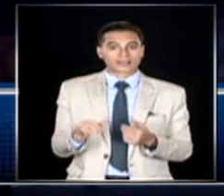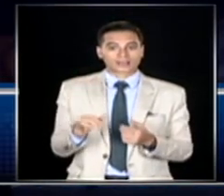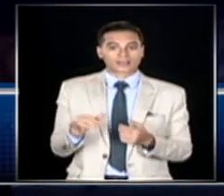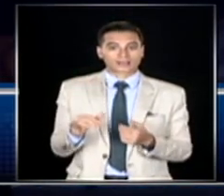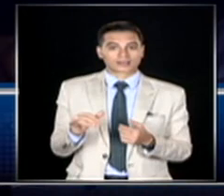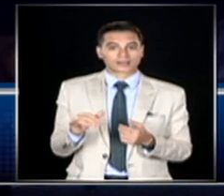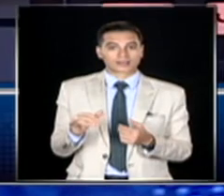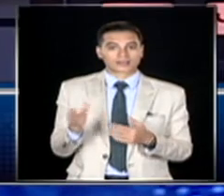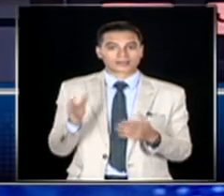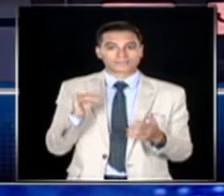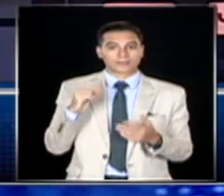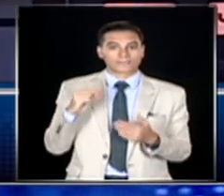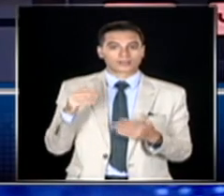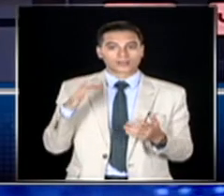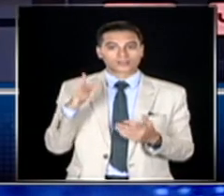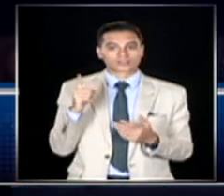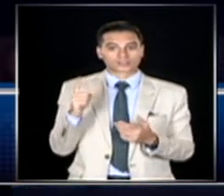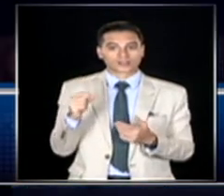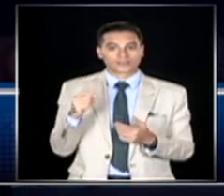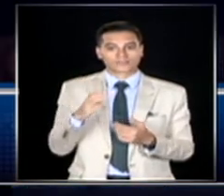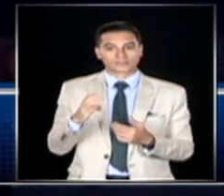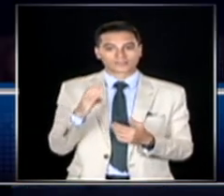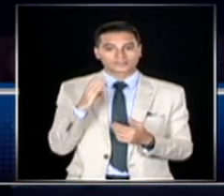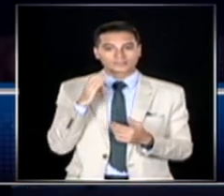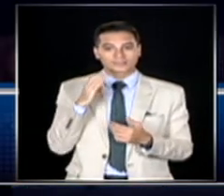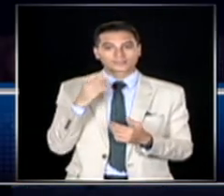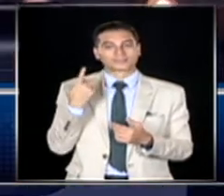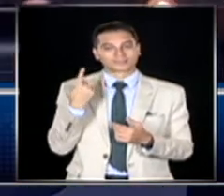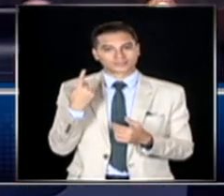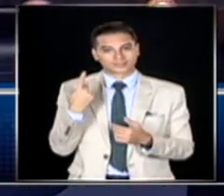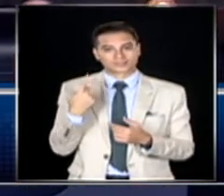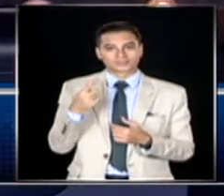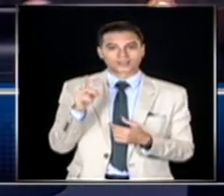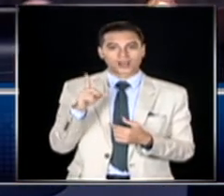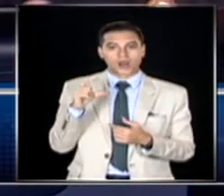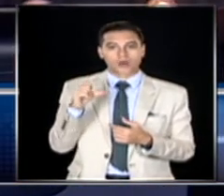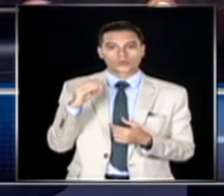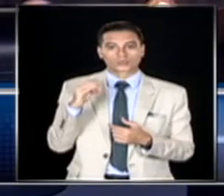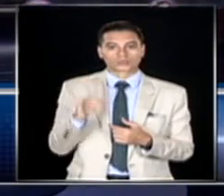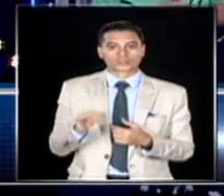محمد أشرف. روجينا. روجينا إجابة صحيحة.